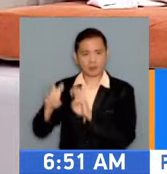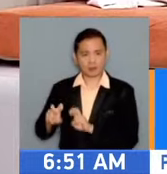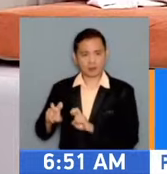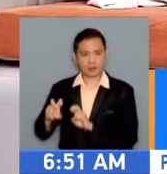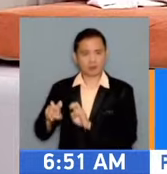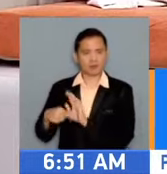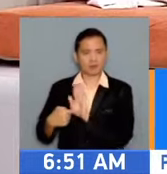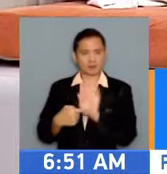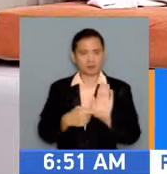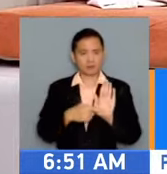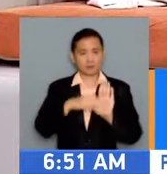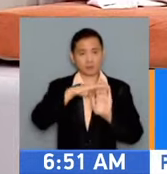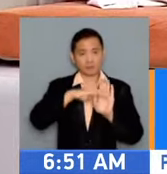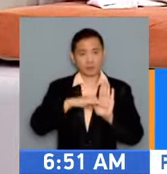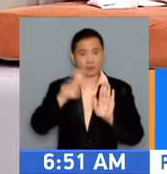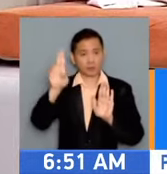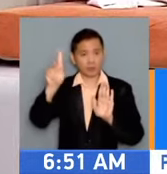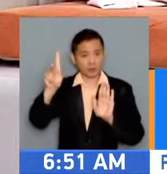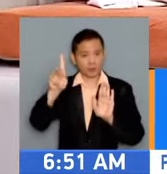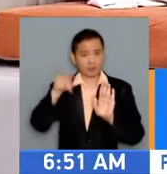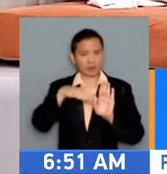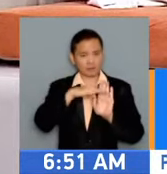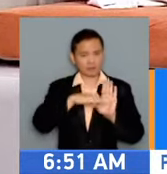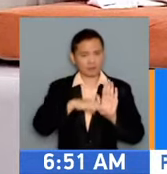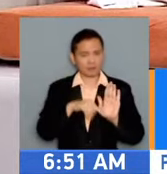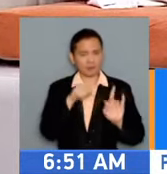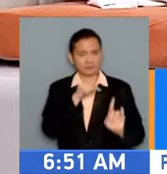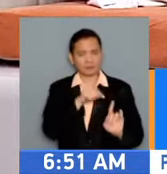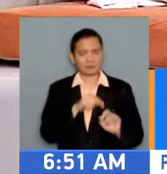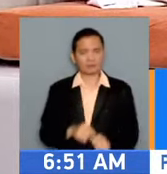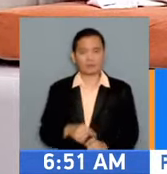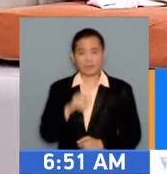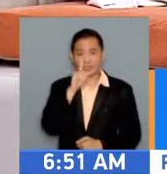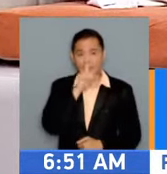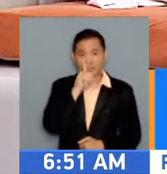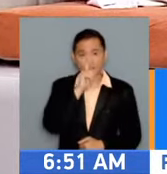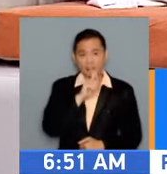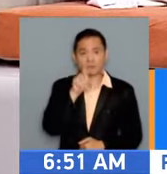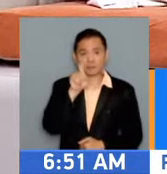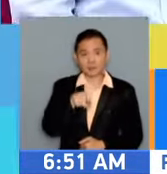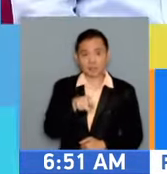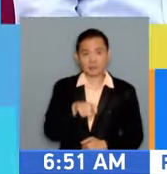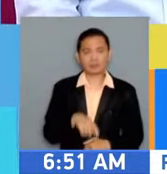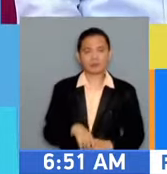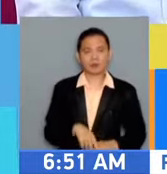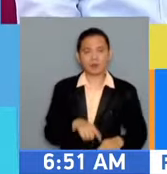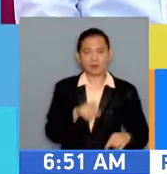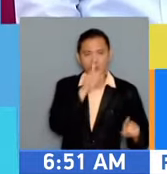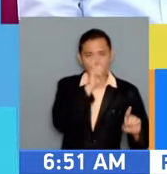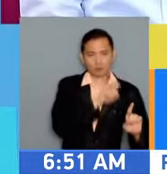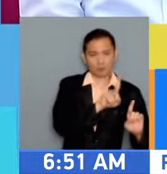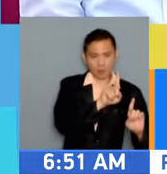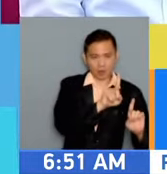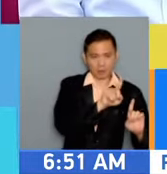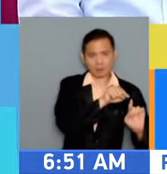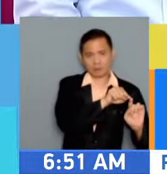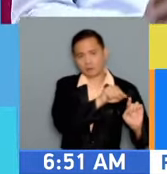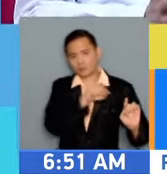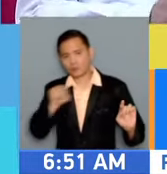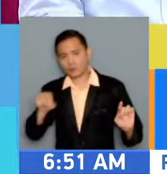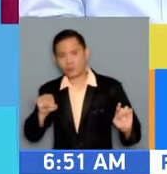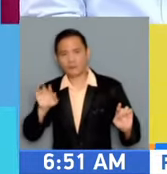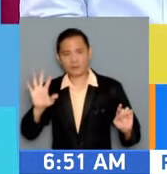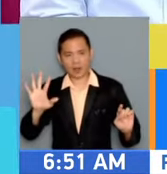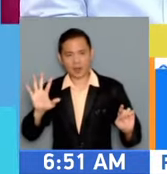UK, ang age po na kailangan bantayan is yung from age 1 to 5. Mm. Yung po yung prones